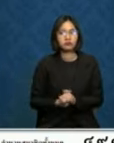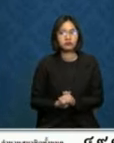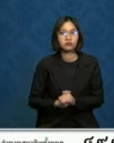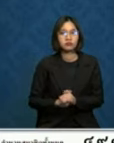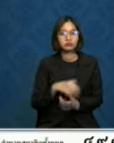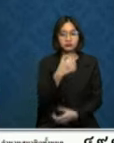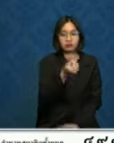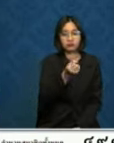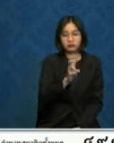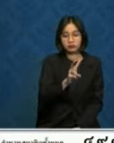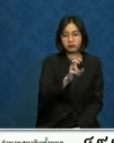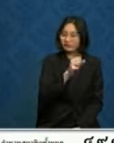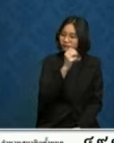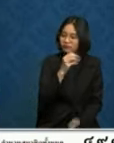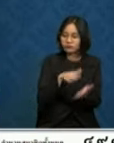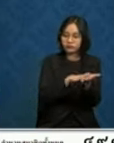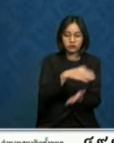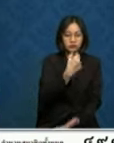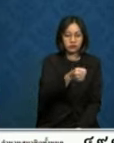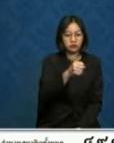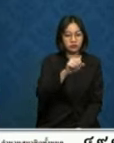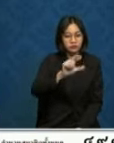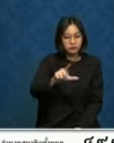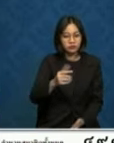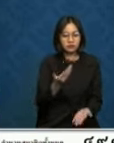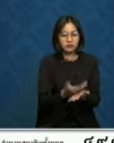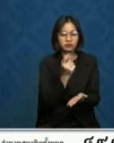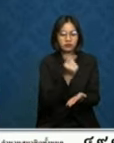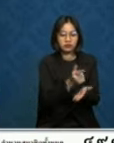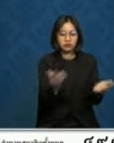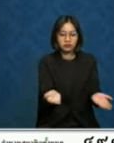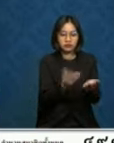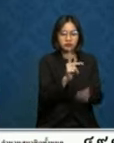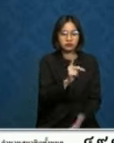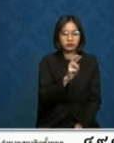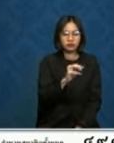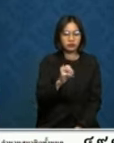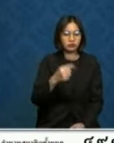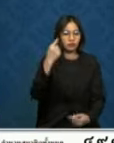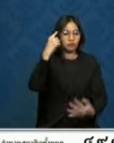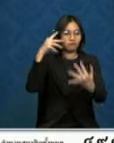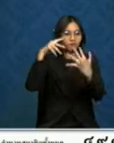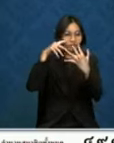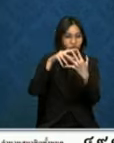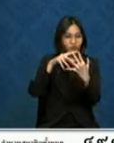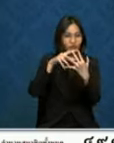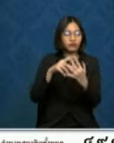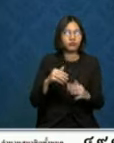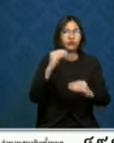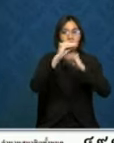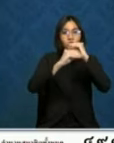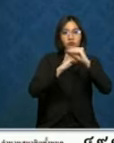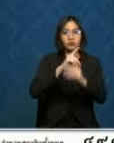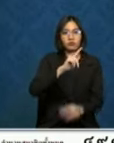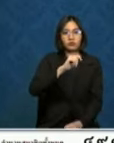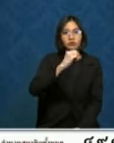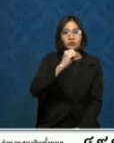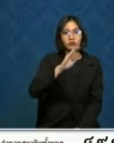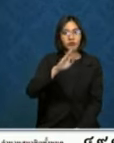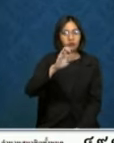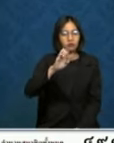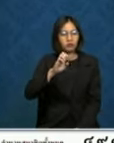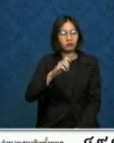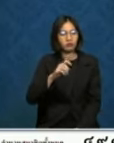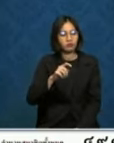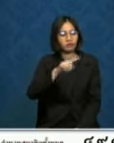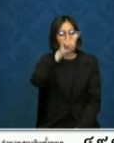ย10ล้านบาทเนี่ยเป็นค่าใช้จ่ายสนับสนุนให้กรมสุขภาพจิตในงาน To Be Number 1ค่ะเอ๊ะท่